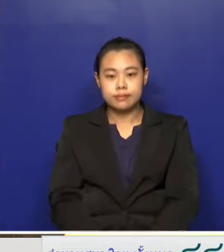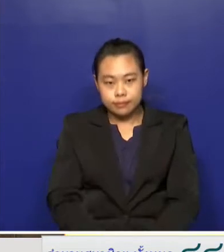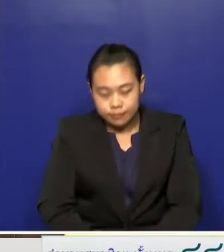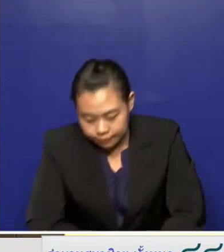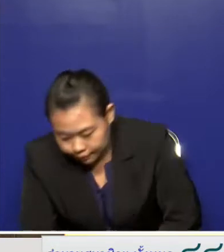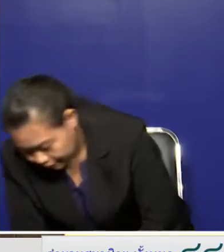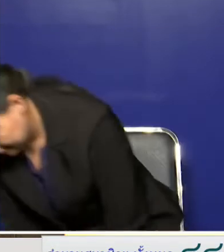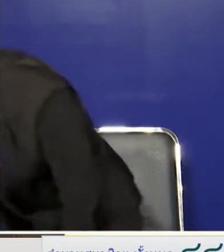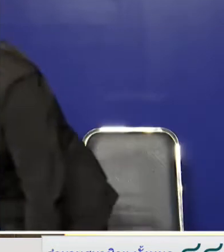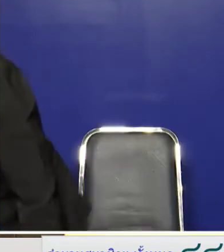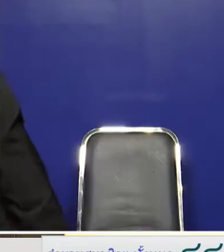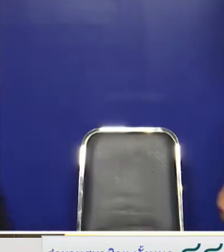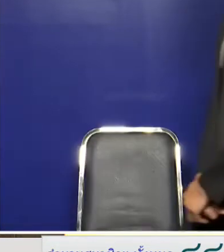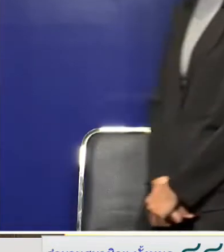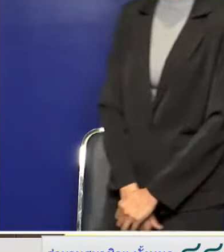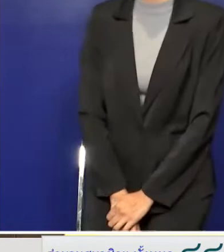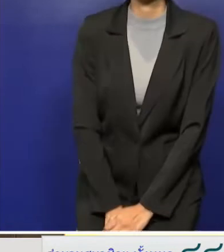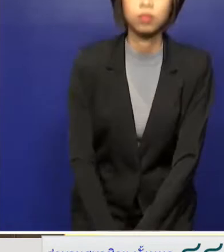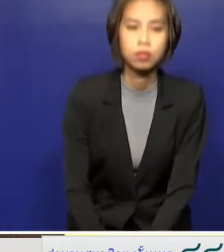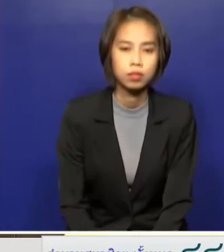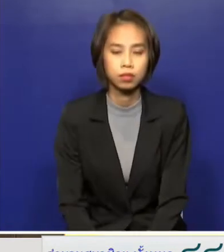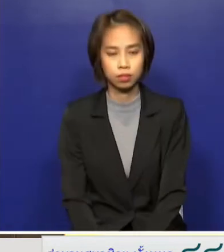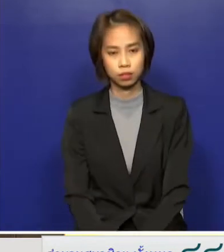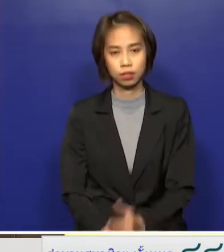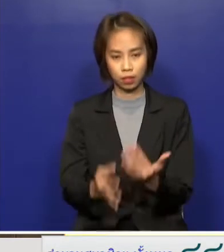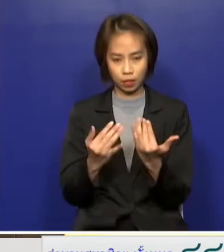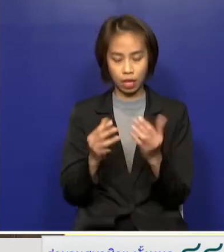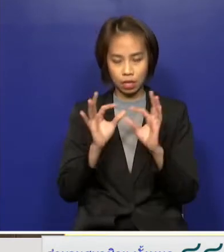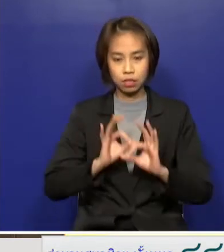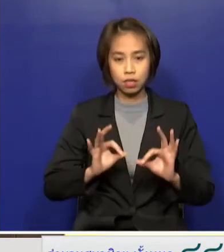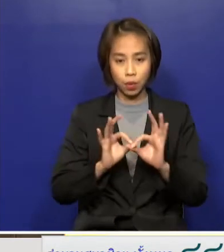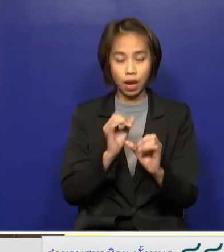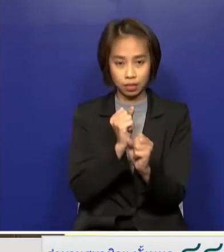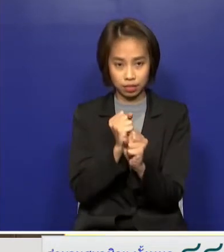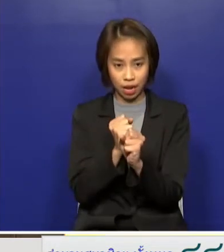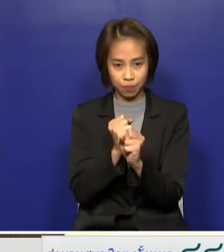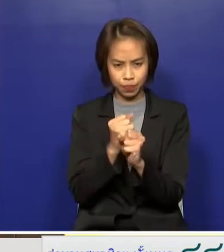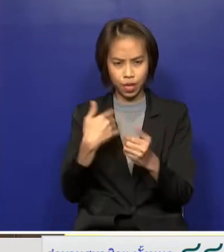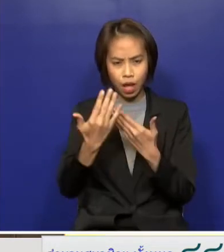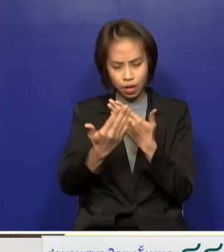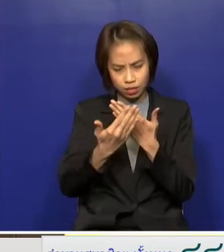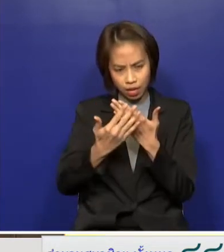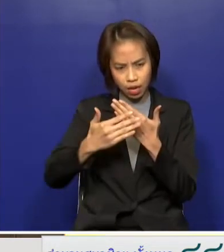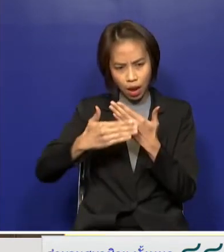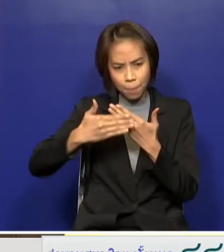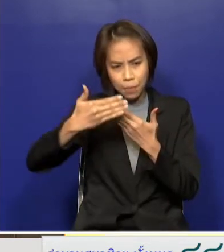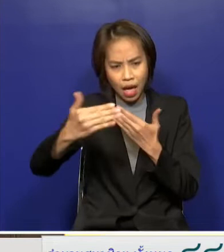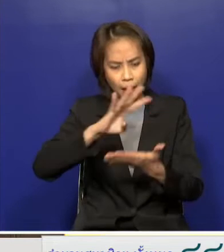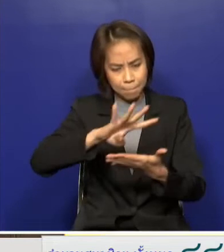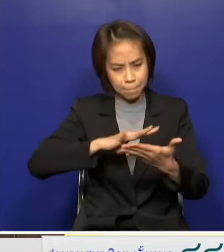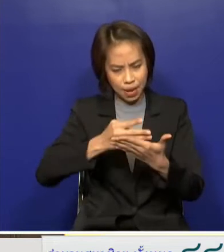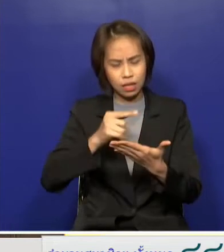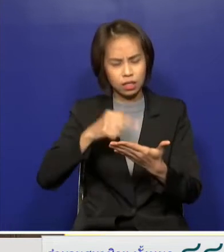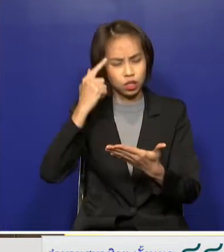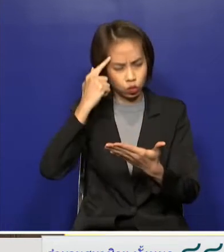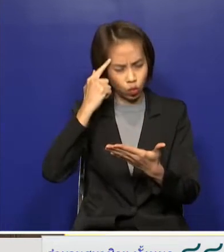องในภาพกว้างและก็ระยะสั้นระยะยาวให้คนทั้งประเทศเนี่ยมาช่วยกันนะครับหน่วยงานทุกหน่วยง